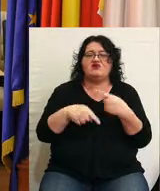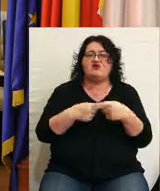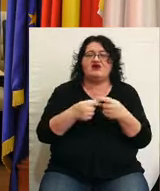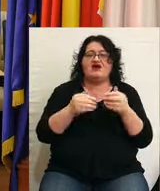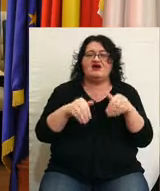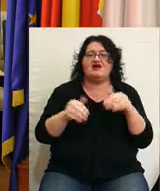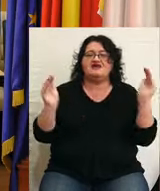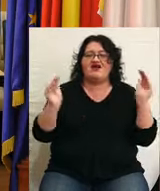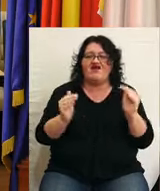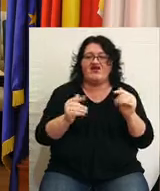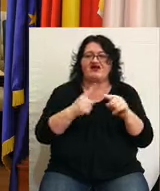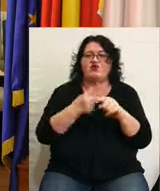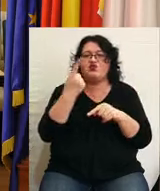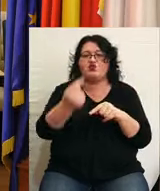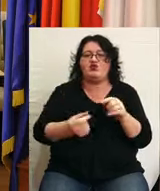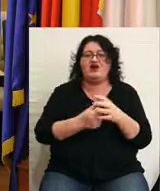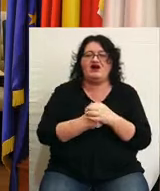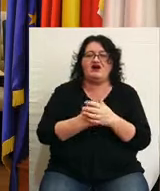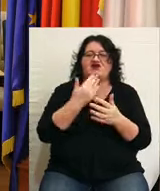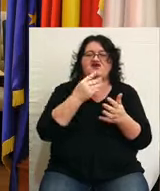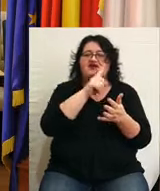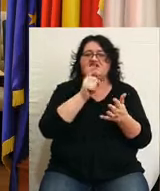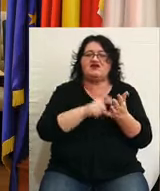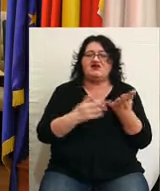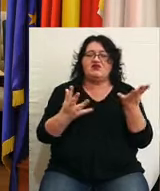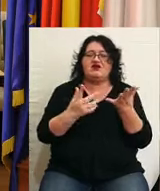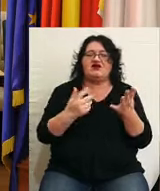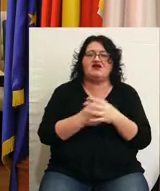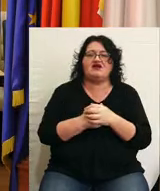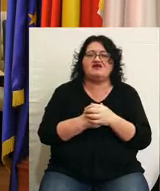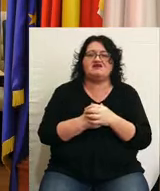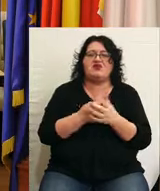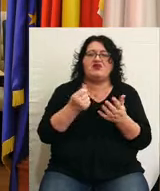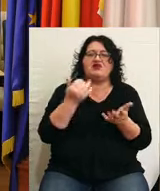ați venit cu o dublare. Aș vrea să vă întreb, care este prețul